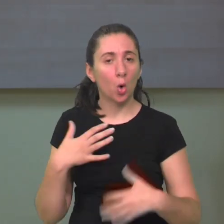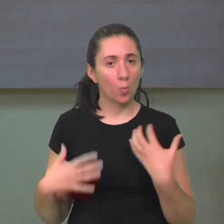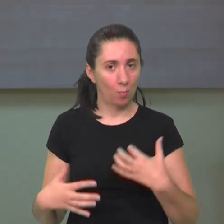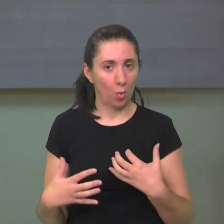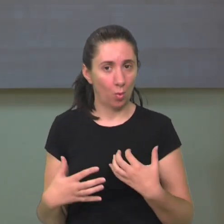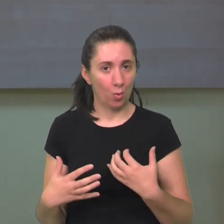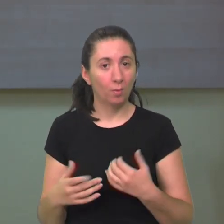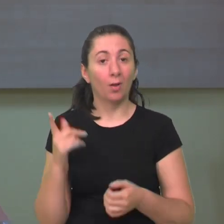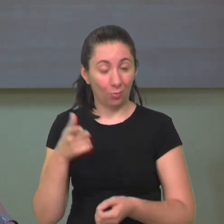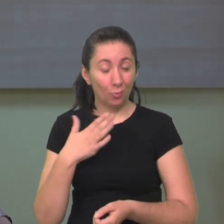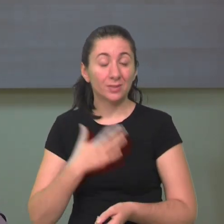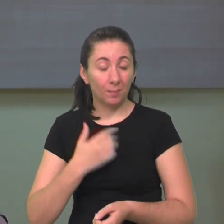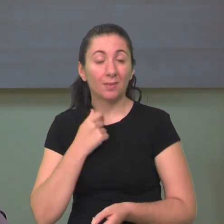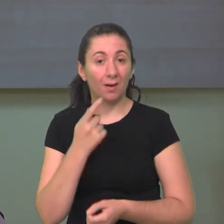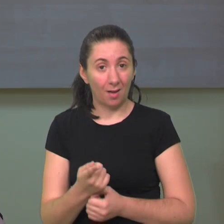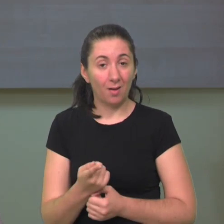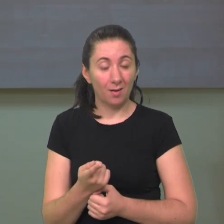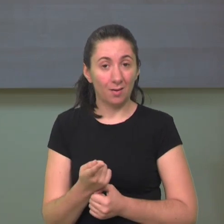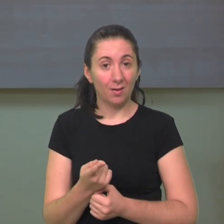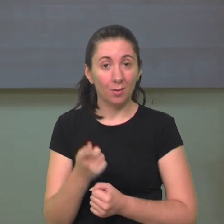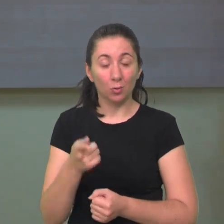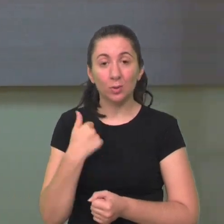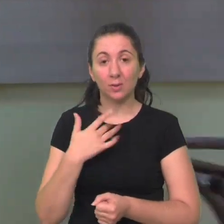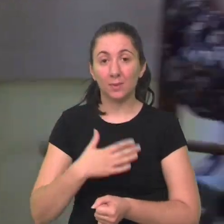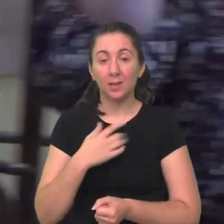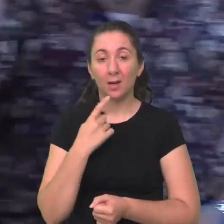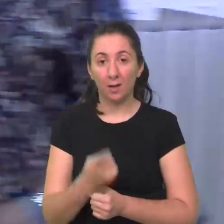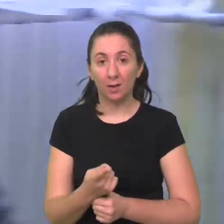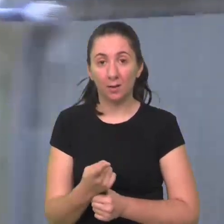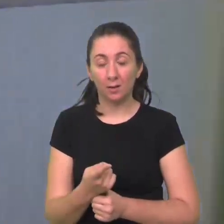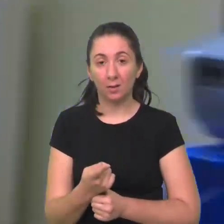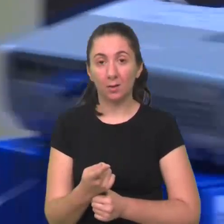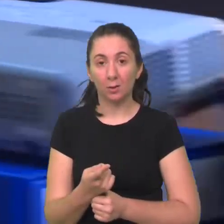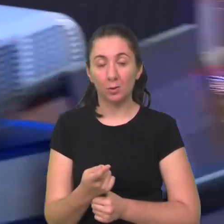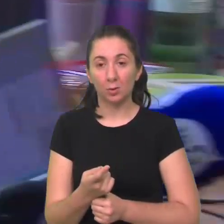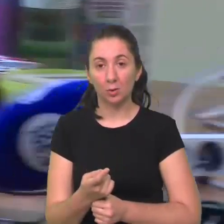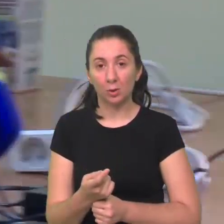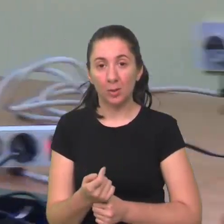sve povezujemo sa koronom. Baš sam htjela reći da, baš sam htjela reći da,